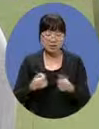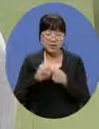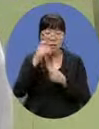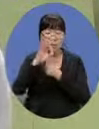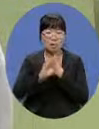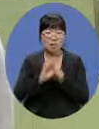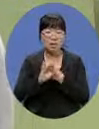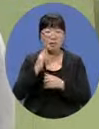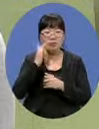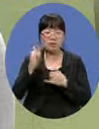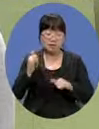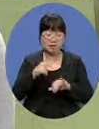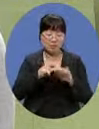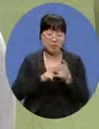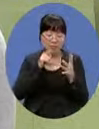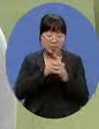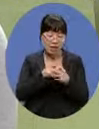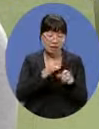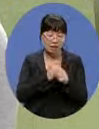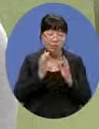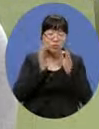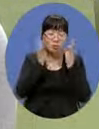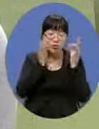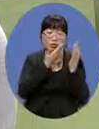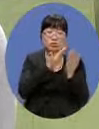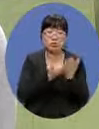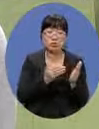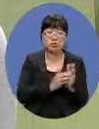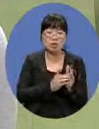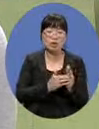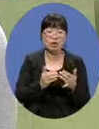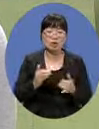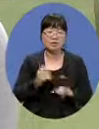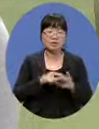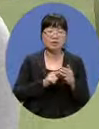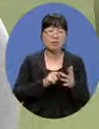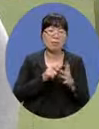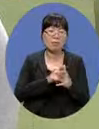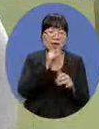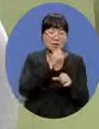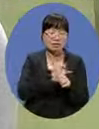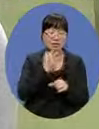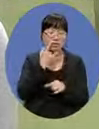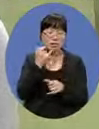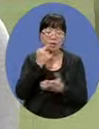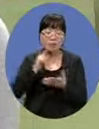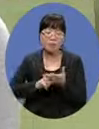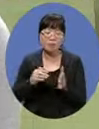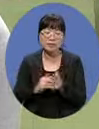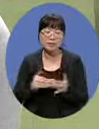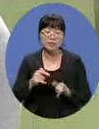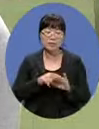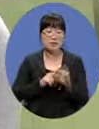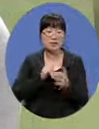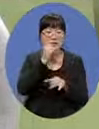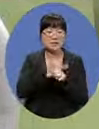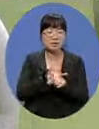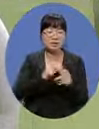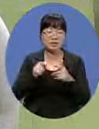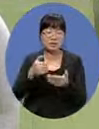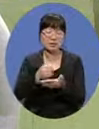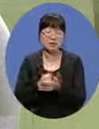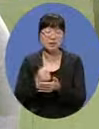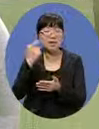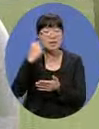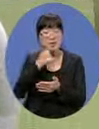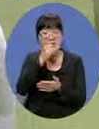아이 마음을 알려고 하는 게 중요합니다. 네. 왜냐하면 아이 마음을 알아야 부모가 쉬워지고 또 아이 마음을 알아야지 아이가 이해받는다는